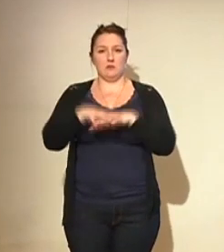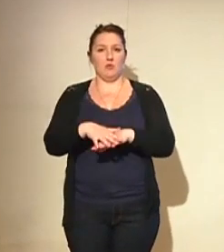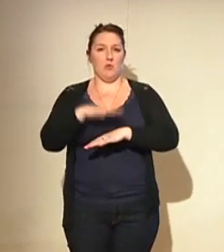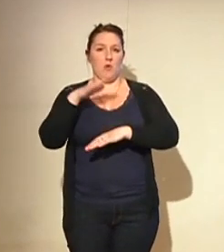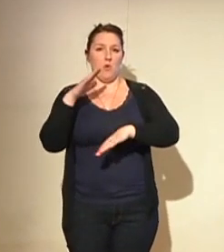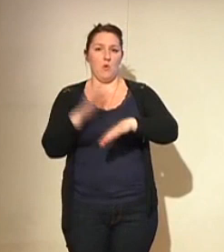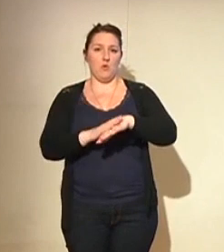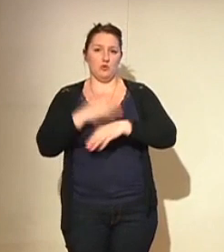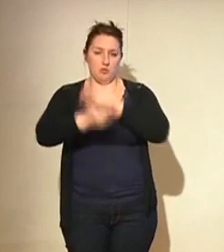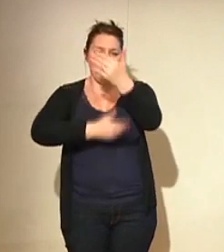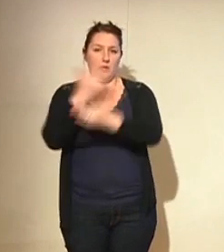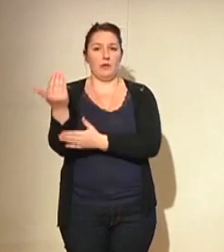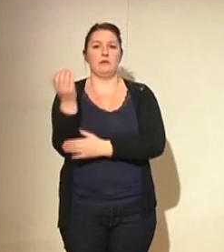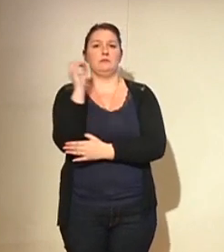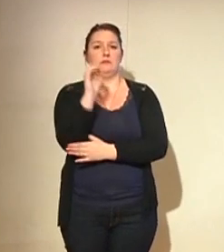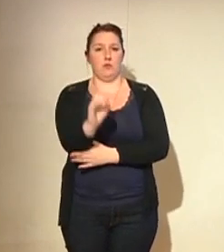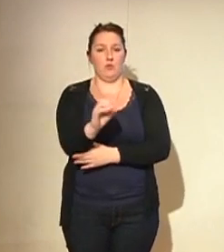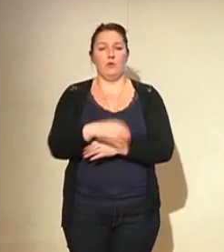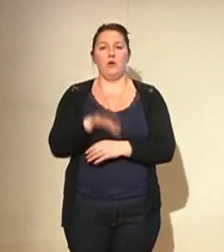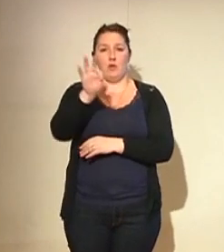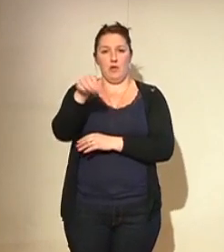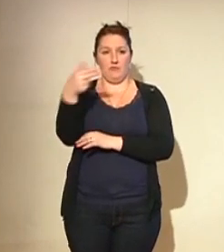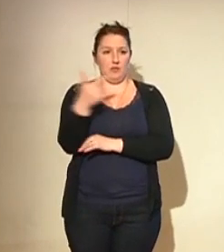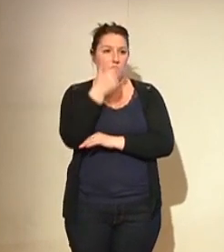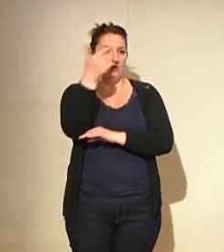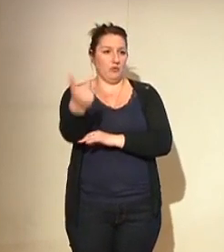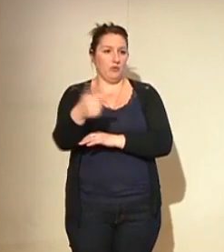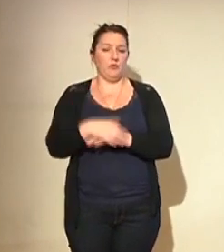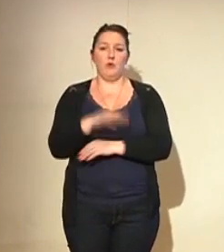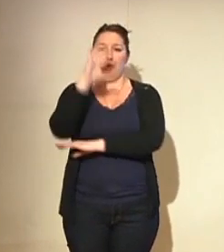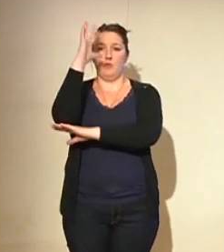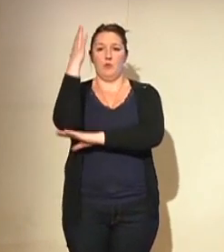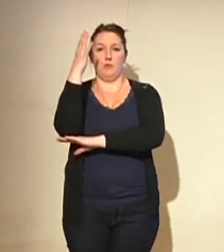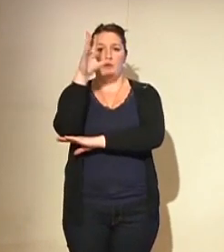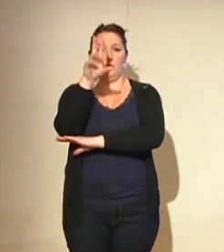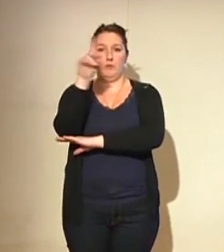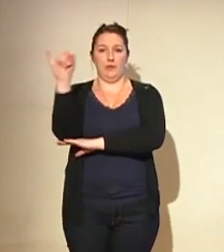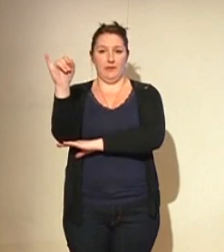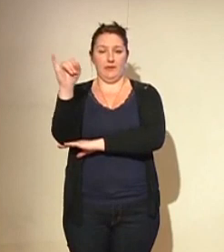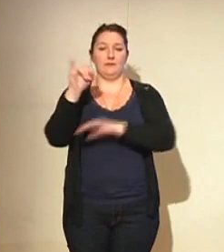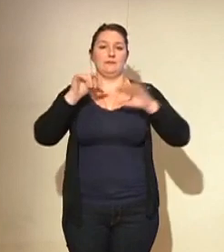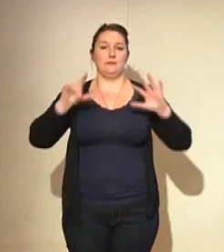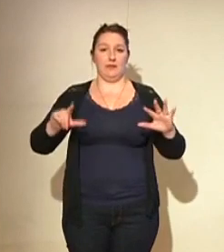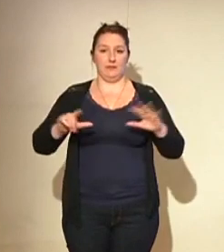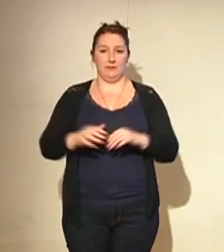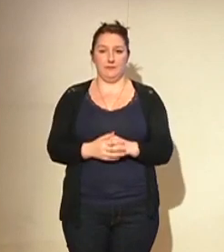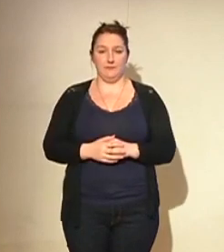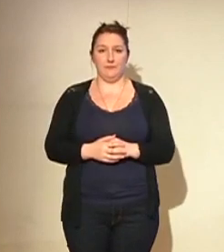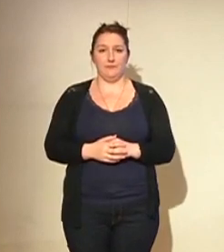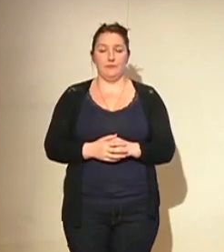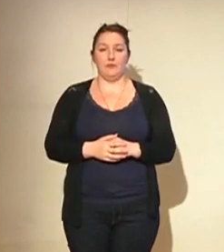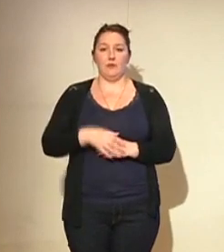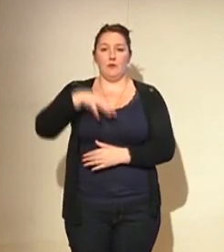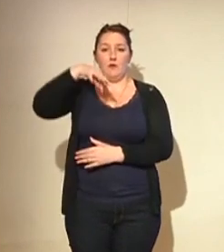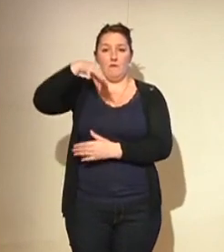gauche et de progrès 2 pour le Front National et 7 pour l'umpu udi donc les votes